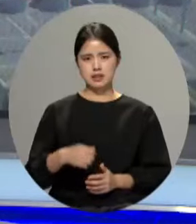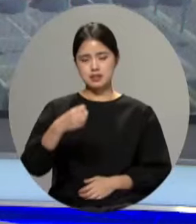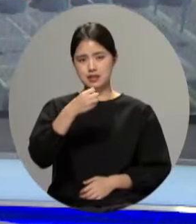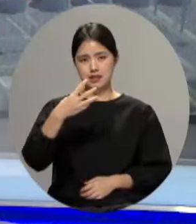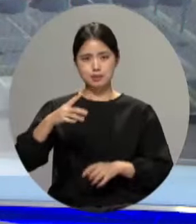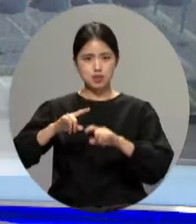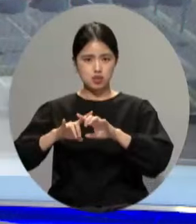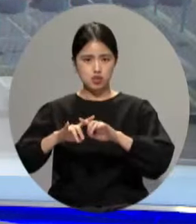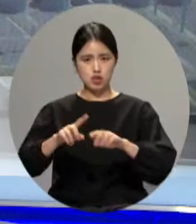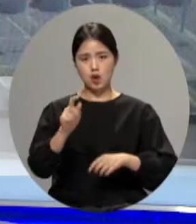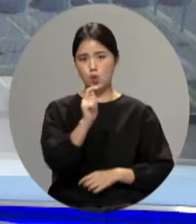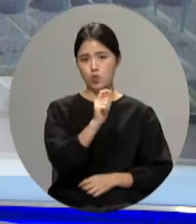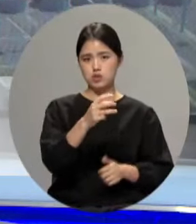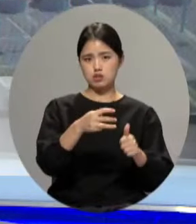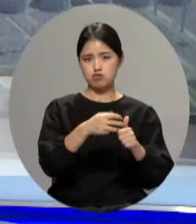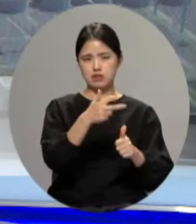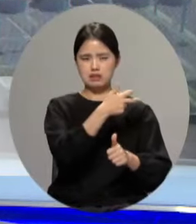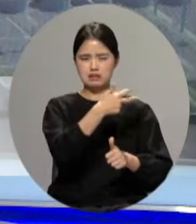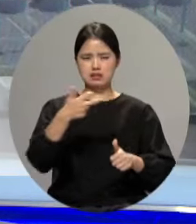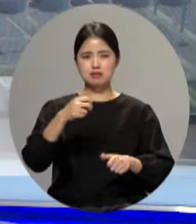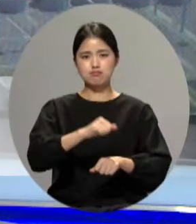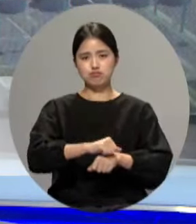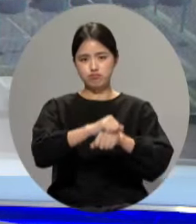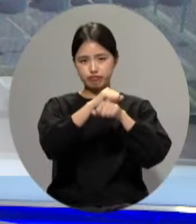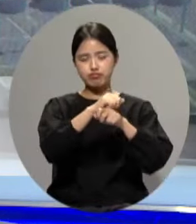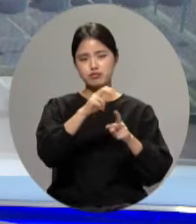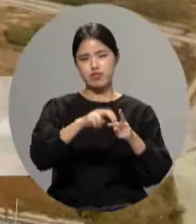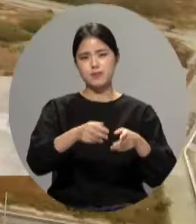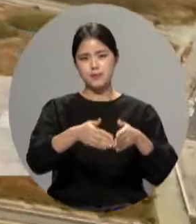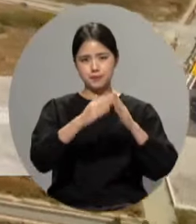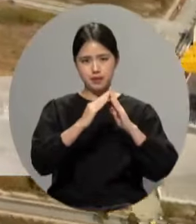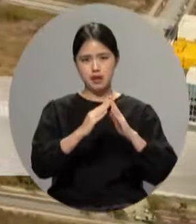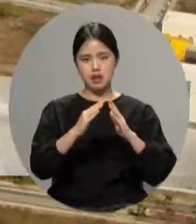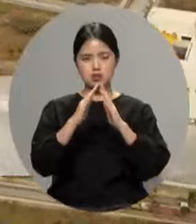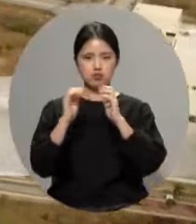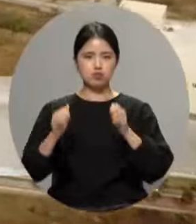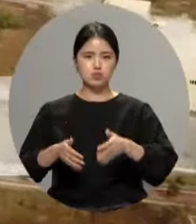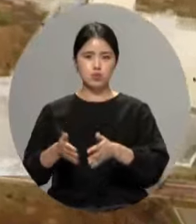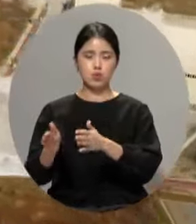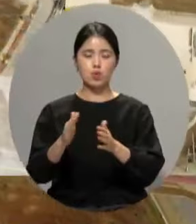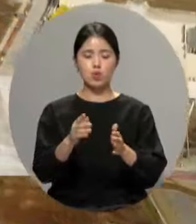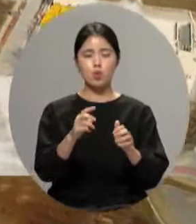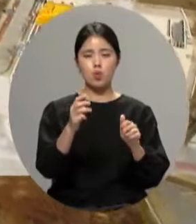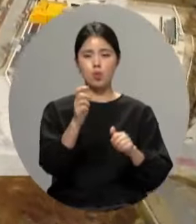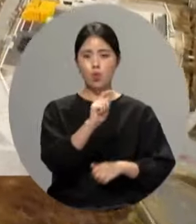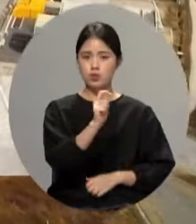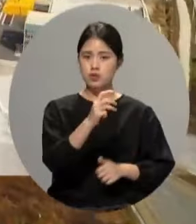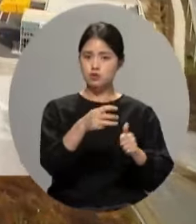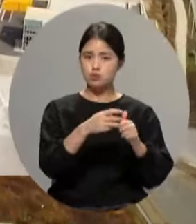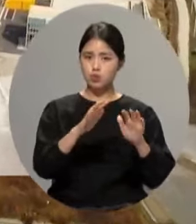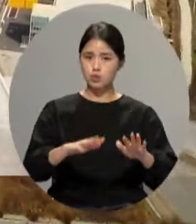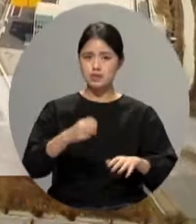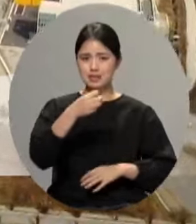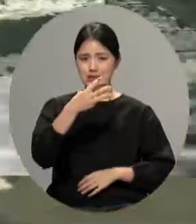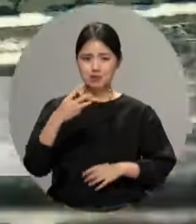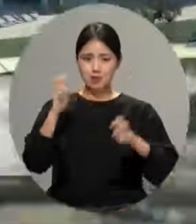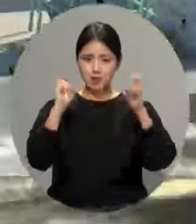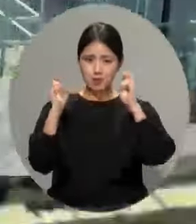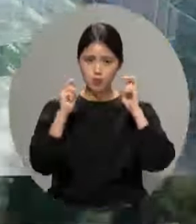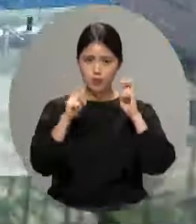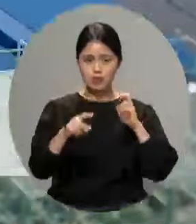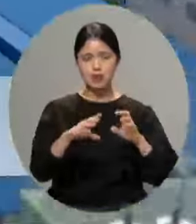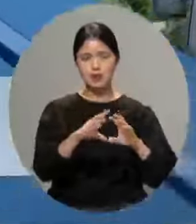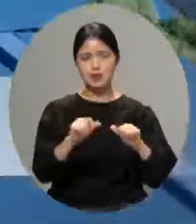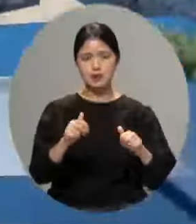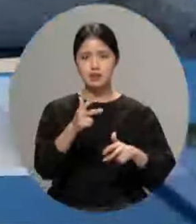삼성전자가 고창군에 대규모 물류센터를 주성합니다. 전북도와 고창군은 오늘 삼성전자와 고창 신활력